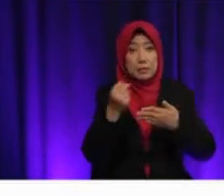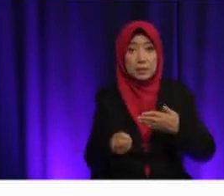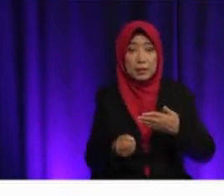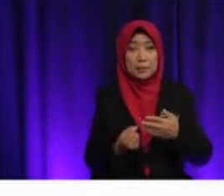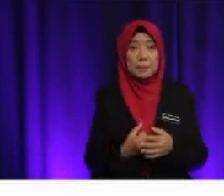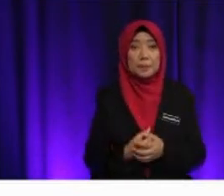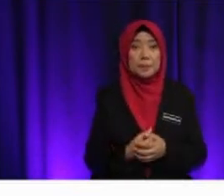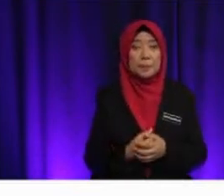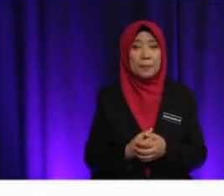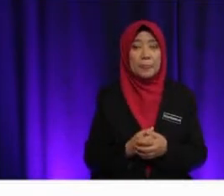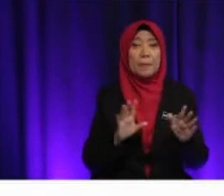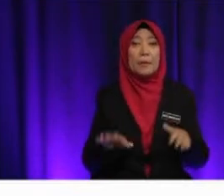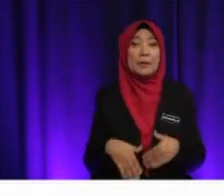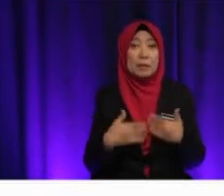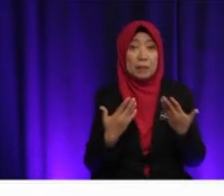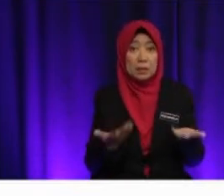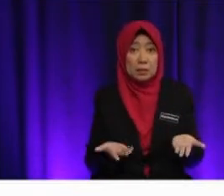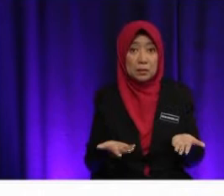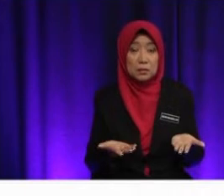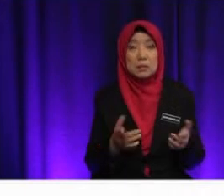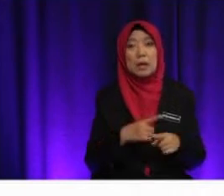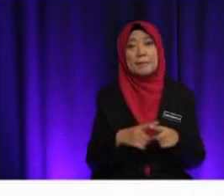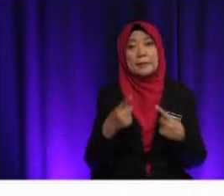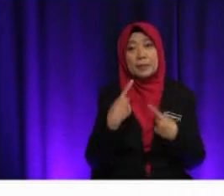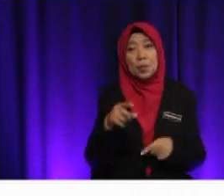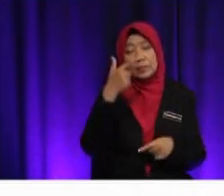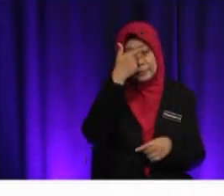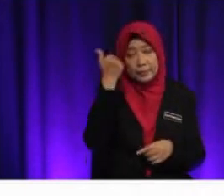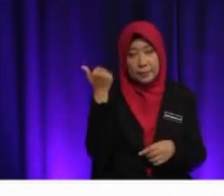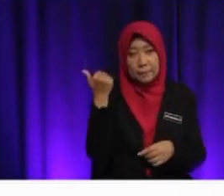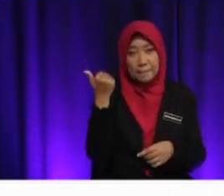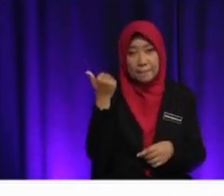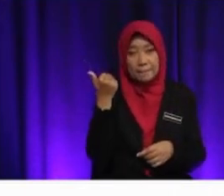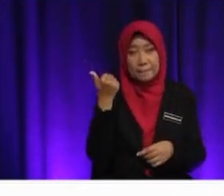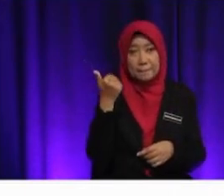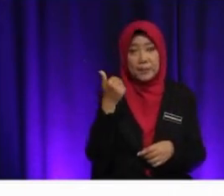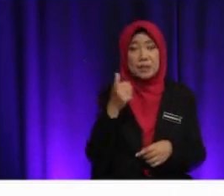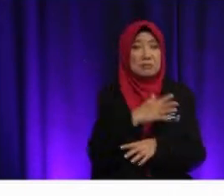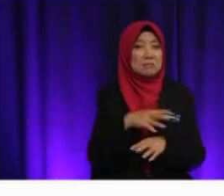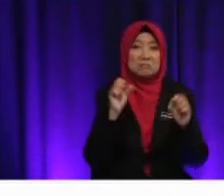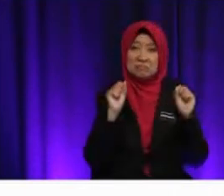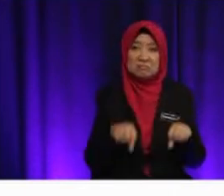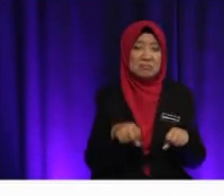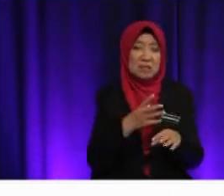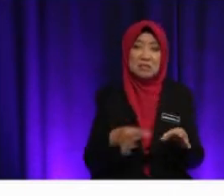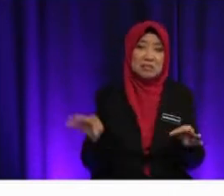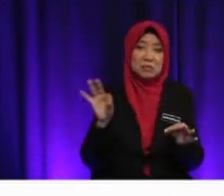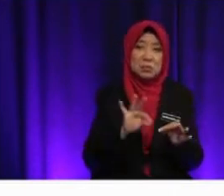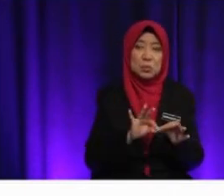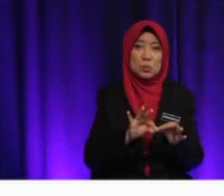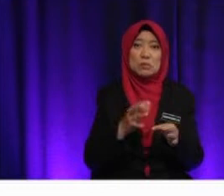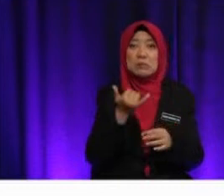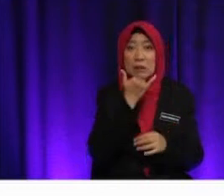bagaimana. Ni kadang-kadang bila tanya bagaimana, dia jawab sebab. Jadi, tak boleh masuk kan? Tak masuk. Jadi, dia perlu